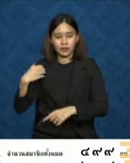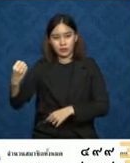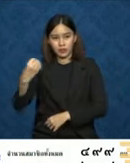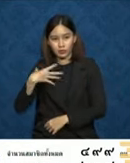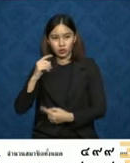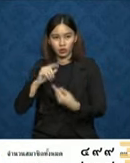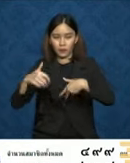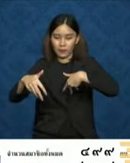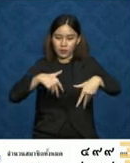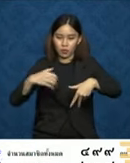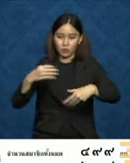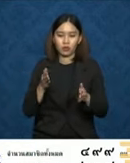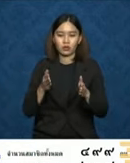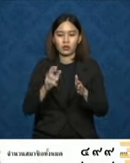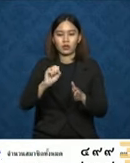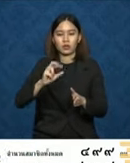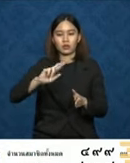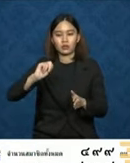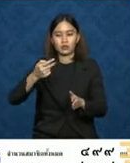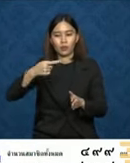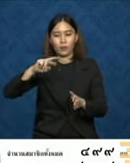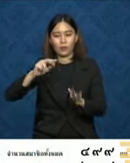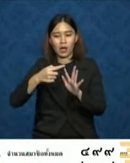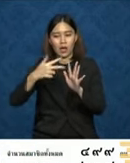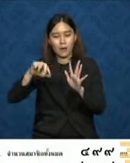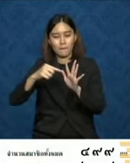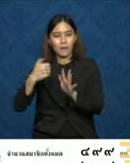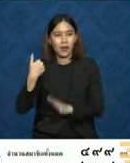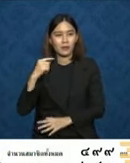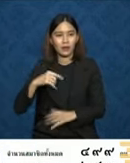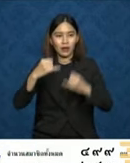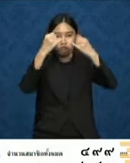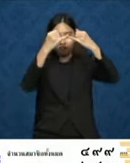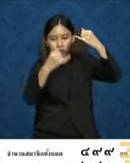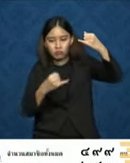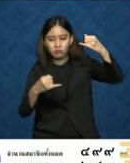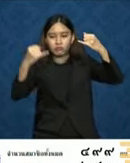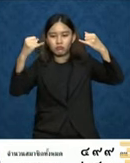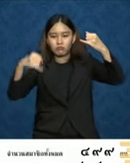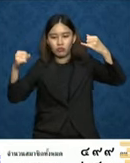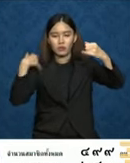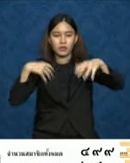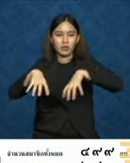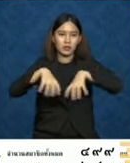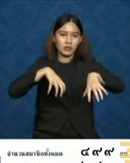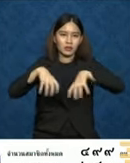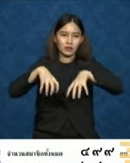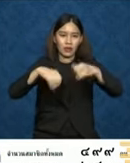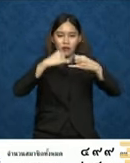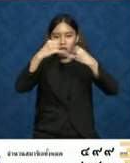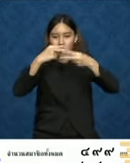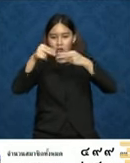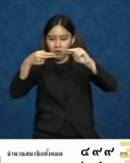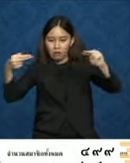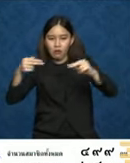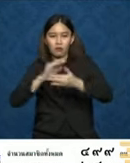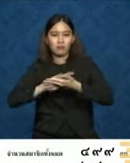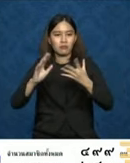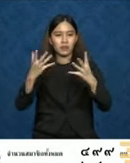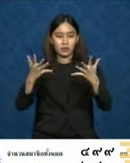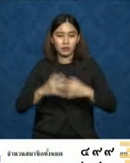กับจากประชาชนในซอยสงประภา 26นะครับมีการสายร่วงหล่นนะครับแล้วก็การจัดการฝ่ายที่พันการเก็บไม่เรียบร้อยนะ